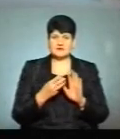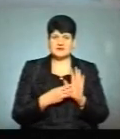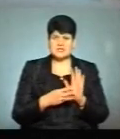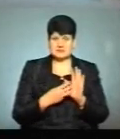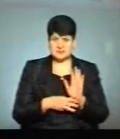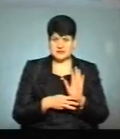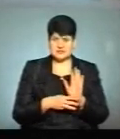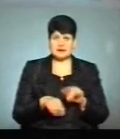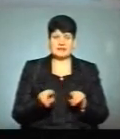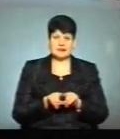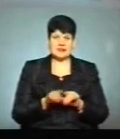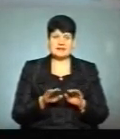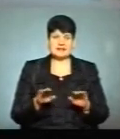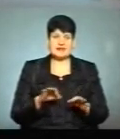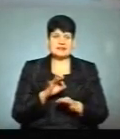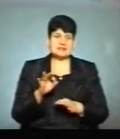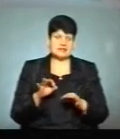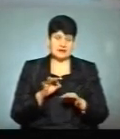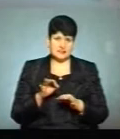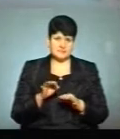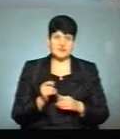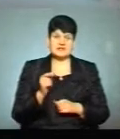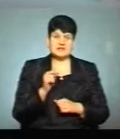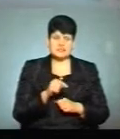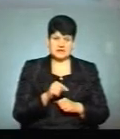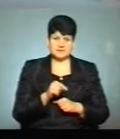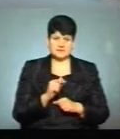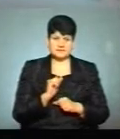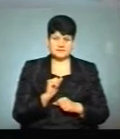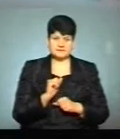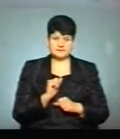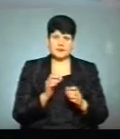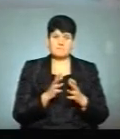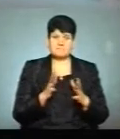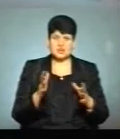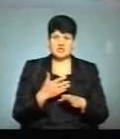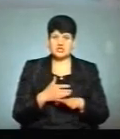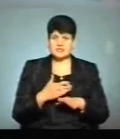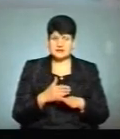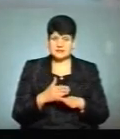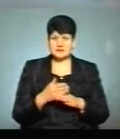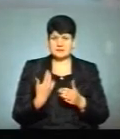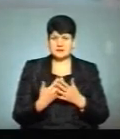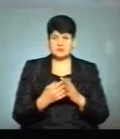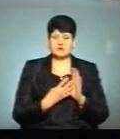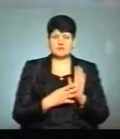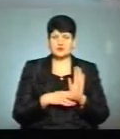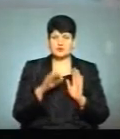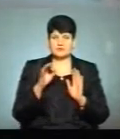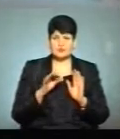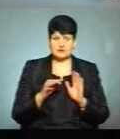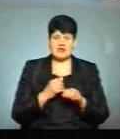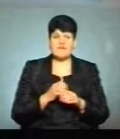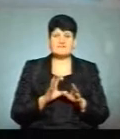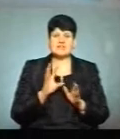980 таких дітей-сиріт. З них більша частина, це близько 90%, влаштовані в сімейні